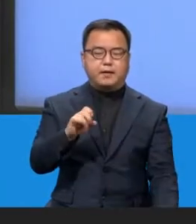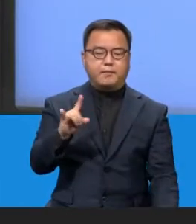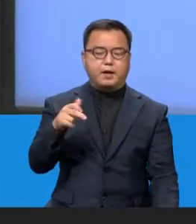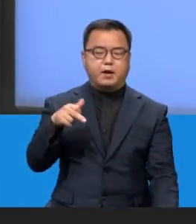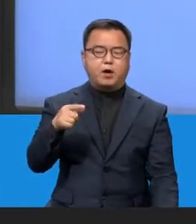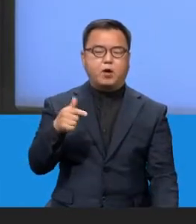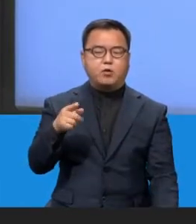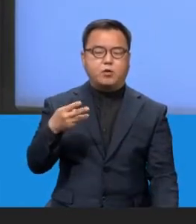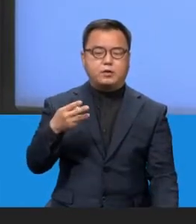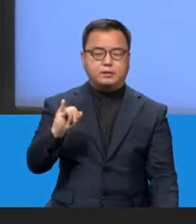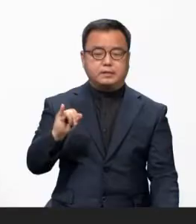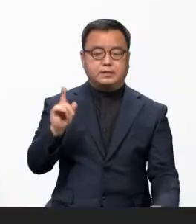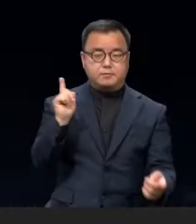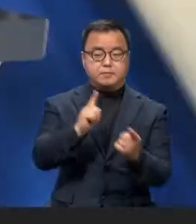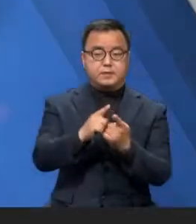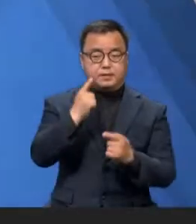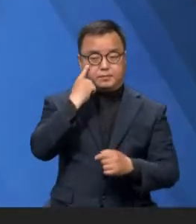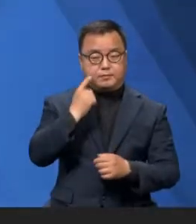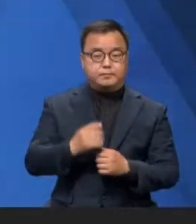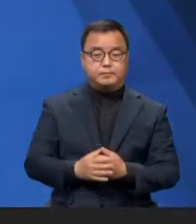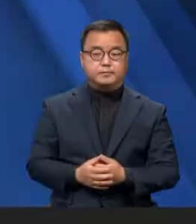만나보시죠.